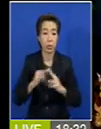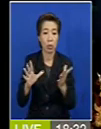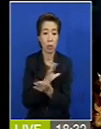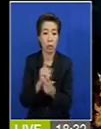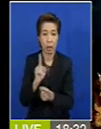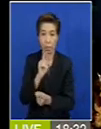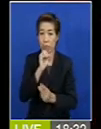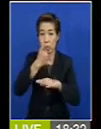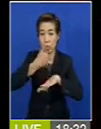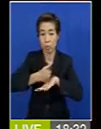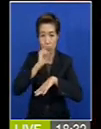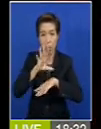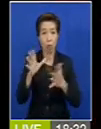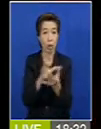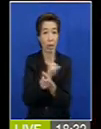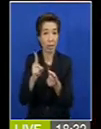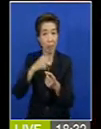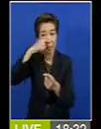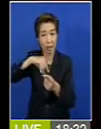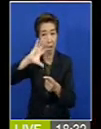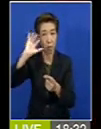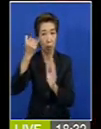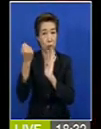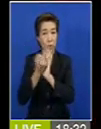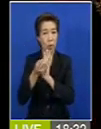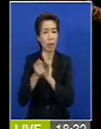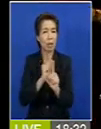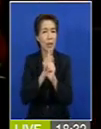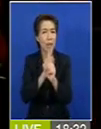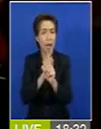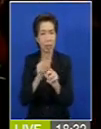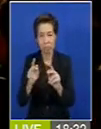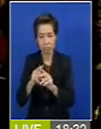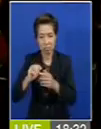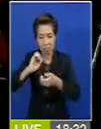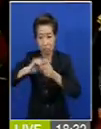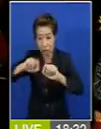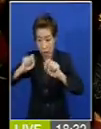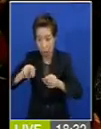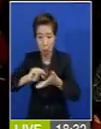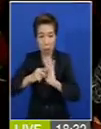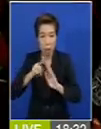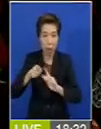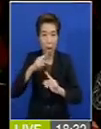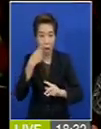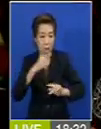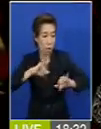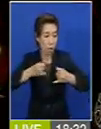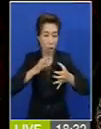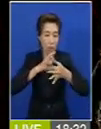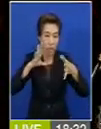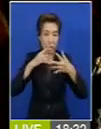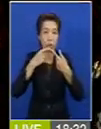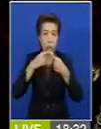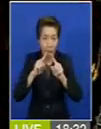ขึ้นทะเบียนมรดกทางวัฒนธรรมตามกรอบของอนุสัญญาก็ไม่ได้ไปพูดถึงความเป็นเจ้าของแต่บอกว่ามรดกท